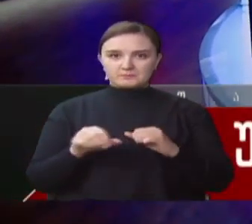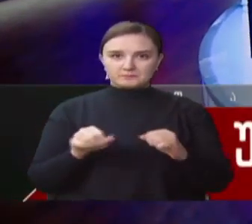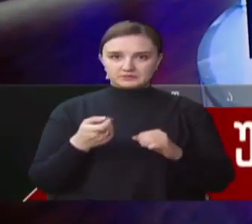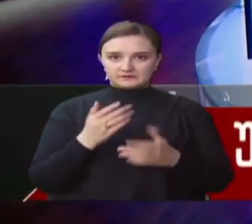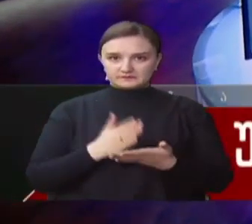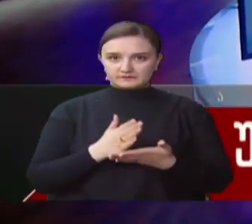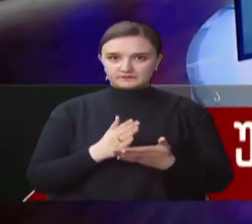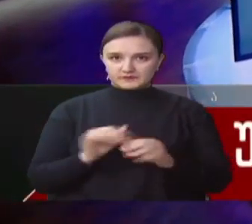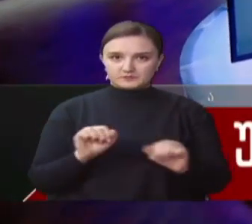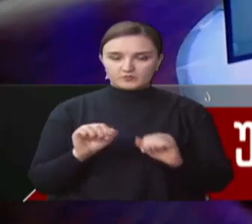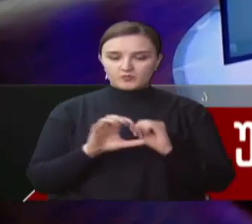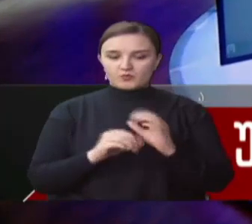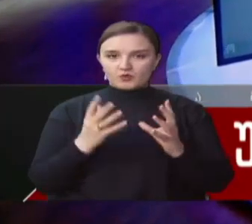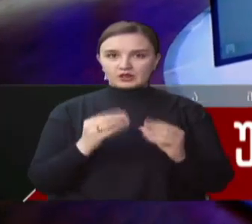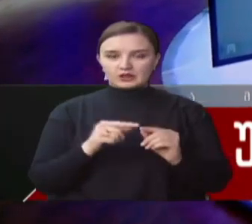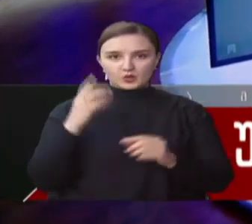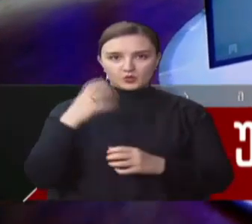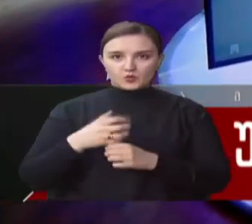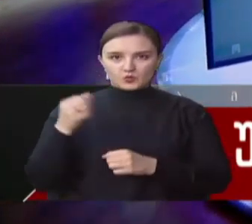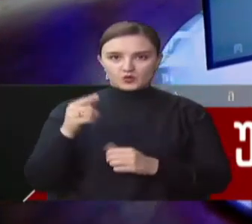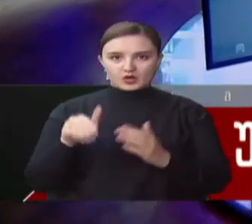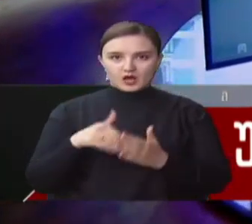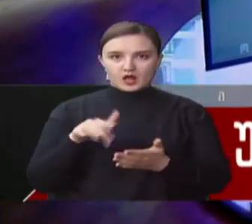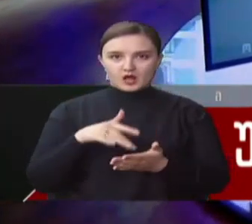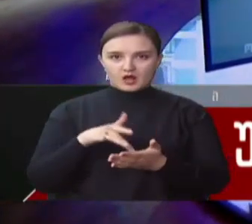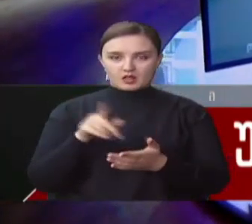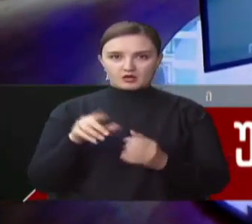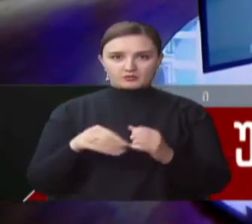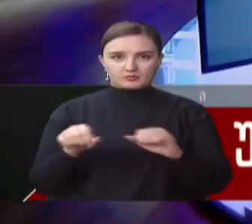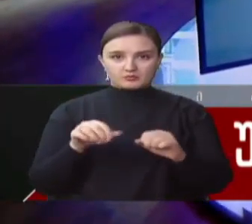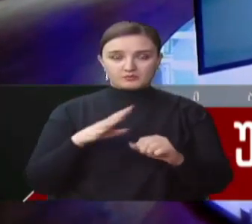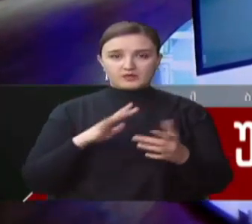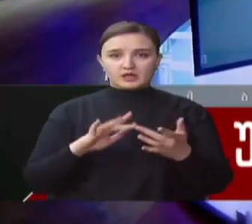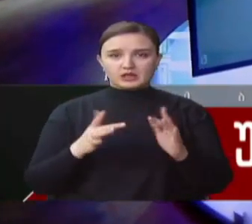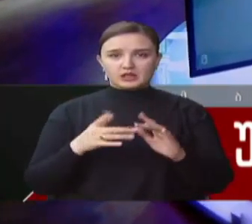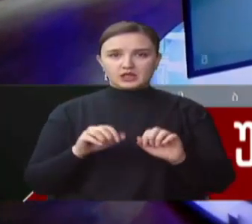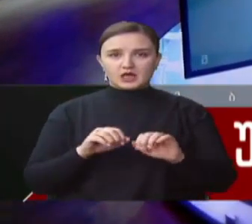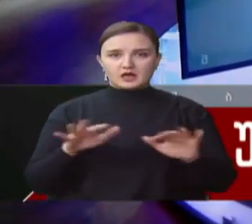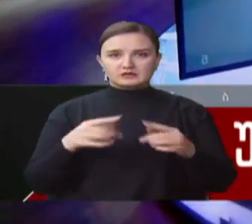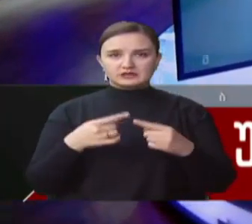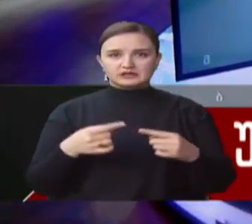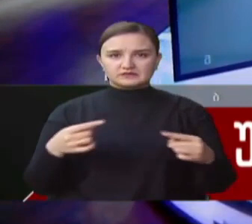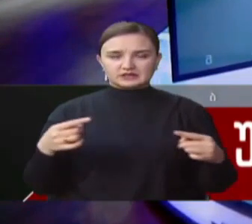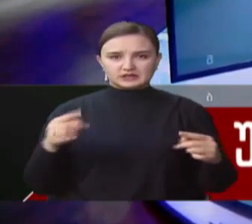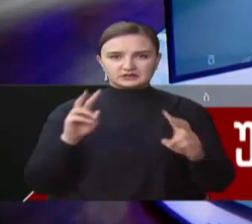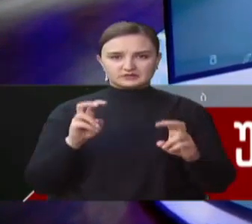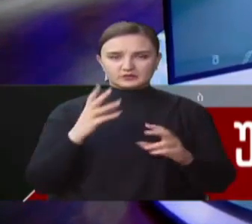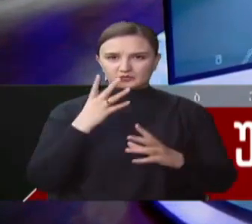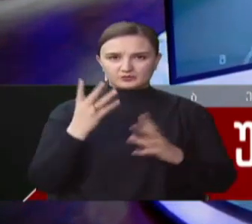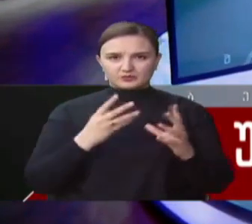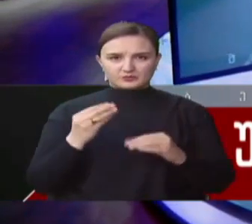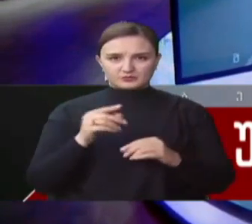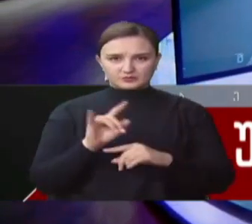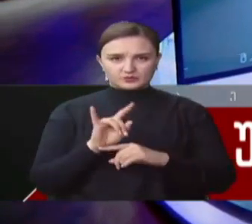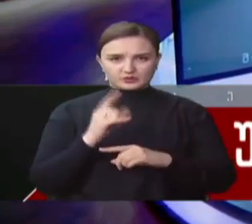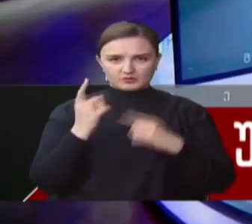غبي سبونزر ومنا بيتس بولو دغبشي غورياشي دا اخال كالاكشي دا فيكسير دا سوسيالور كسلشي غارتسالي بولي سخوادا سخوشي نارسيس خال بيتس نوبي بس كوال دا